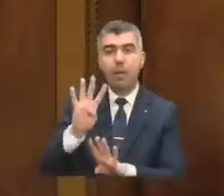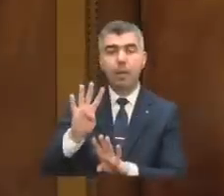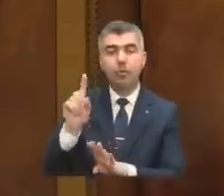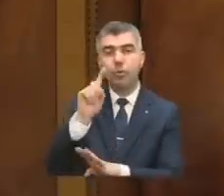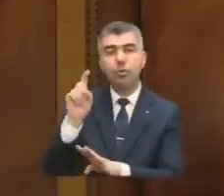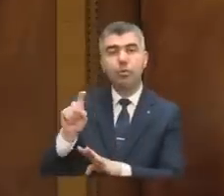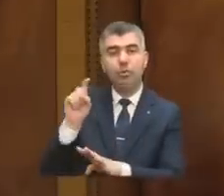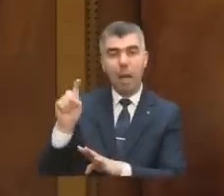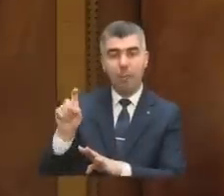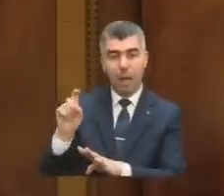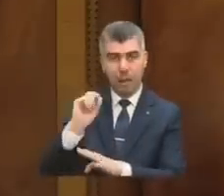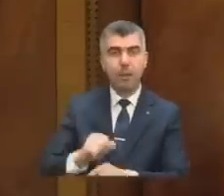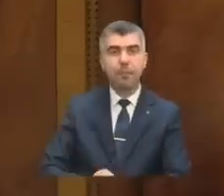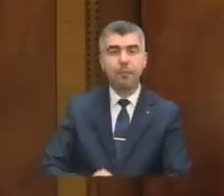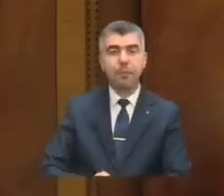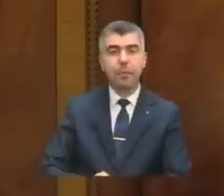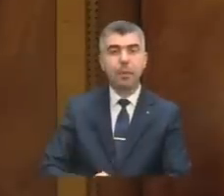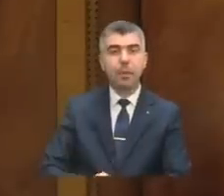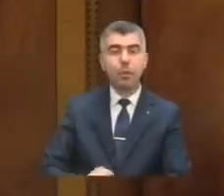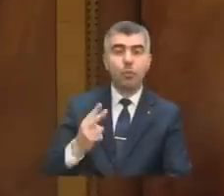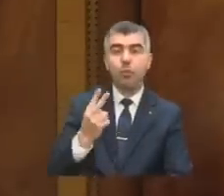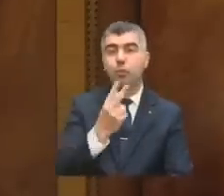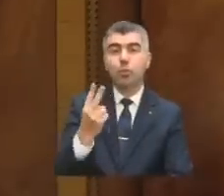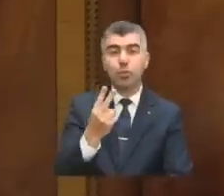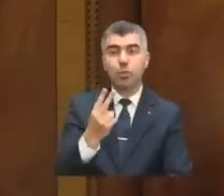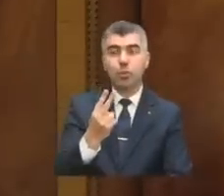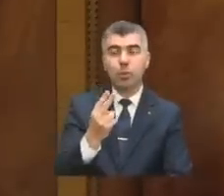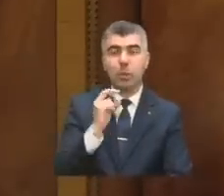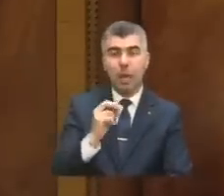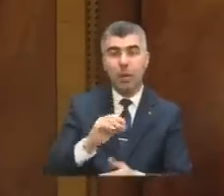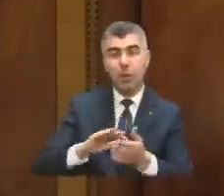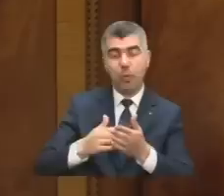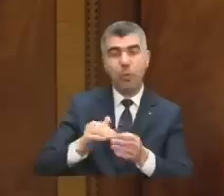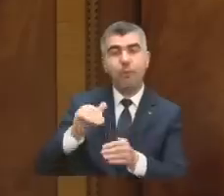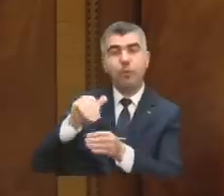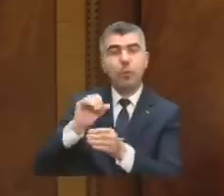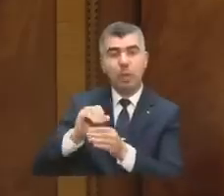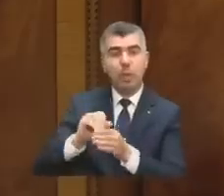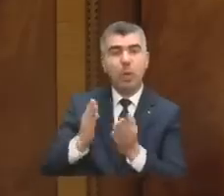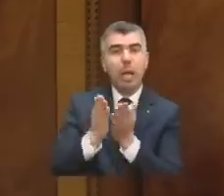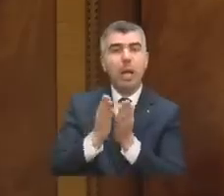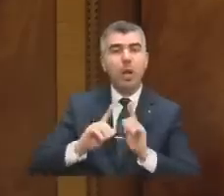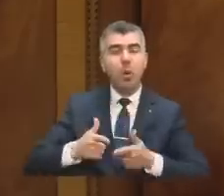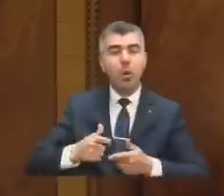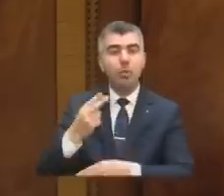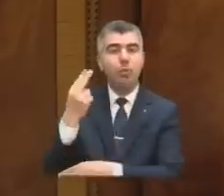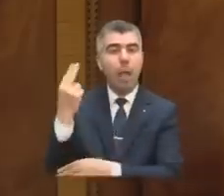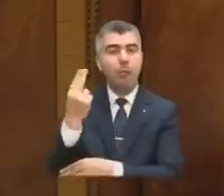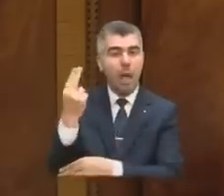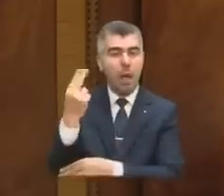ترابيه ومؤسستان عموميتان تابعتان لقطاع التعليم العالي